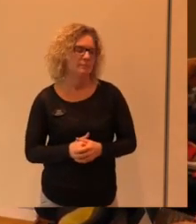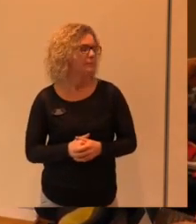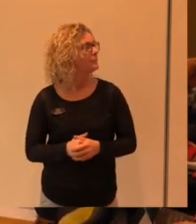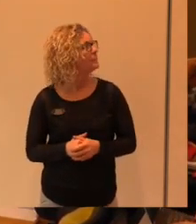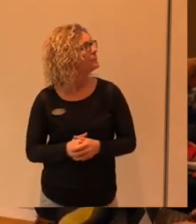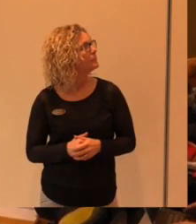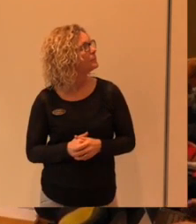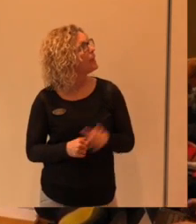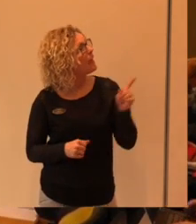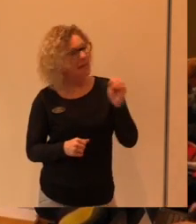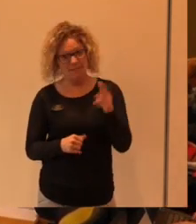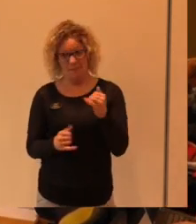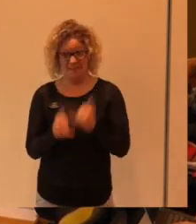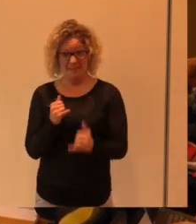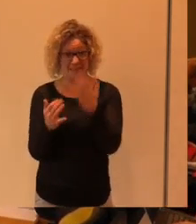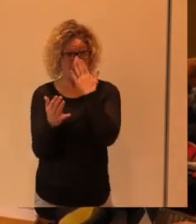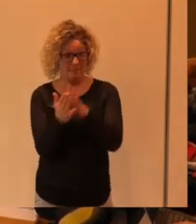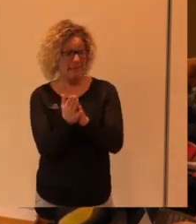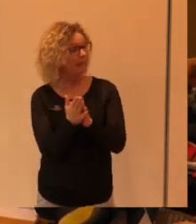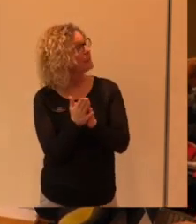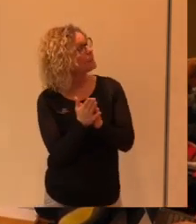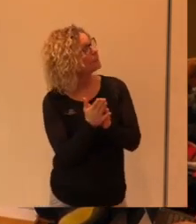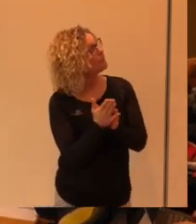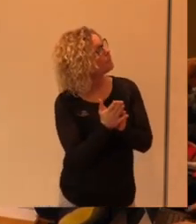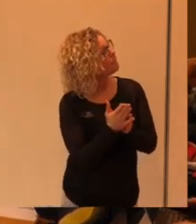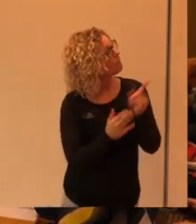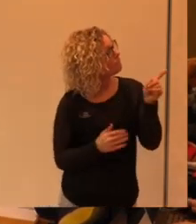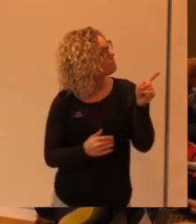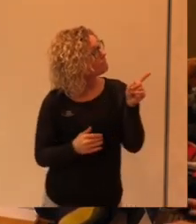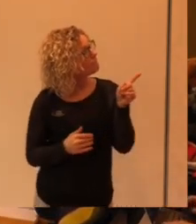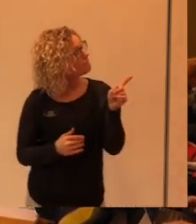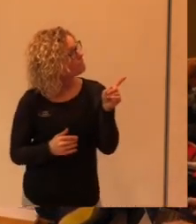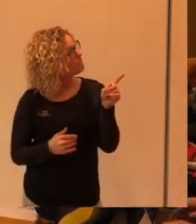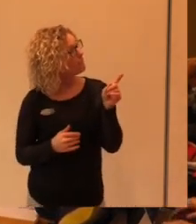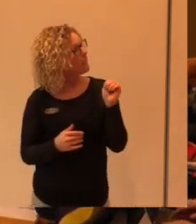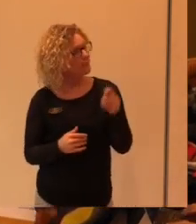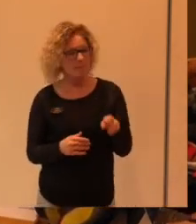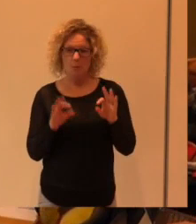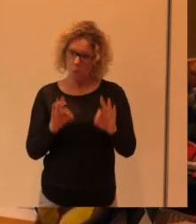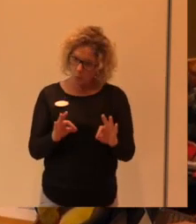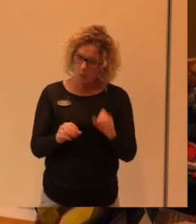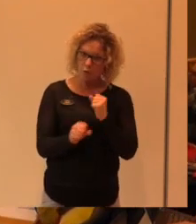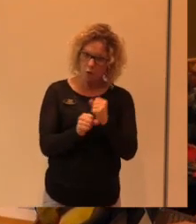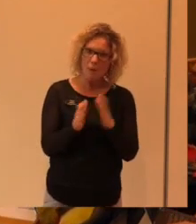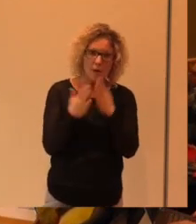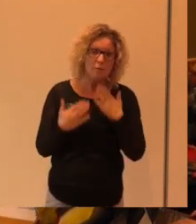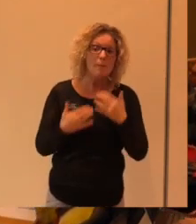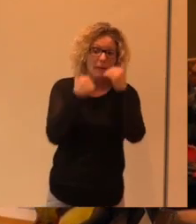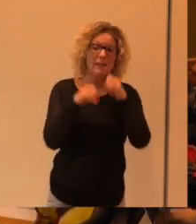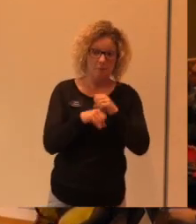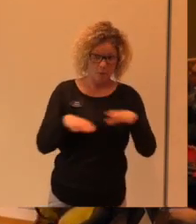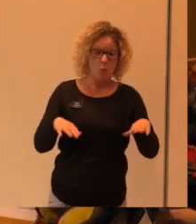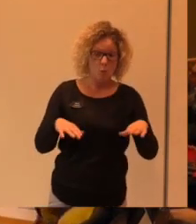Sen är till exempel, det är min sista slide nu, så ett till exempel på hur vi arbetar med att förbättra